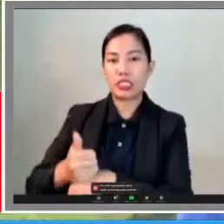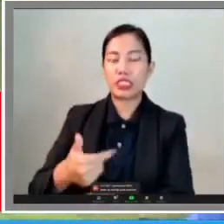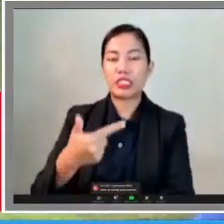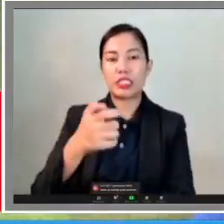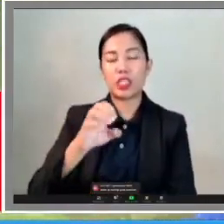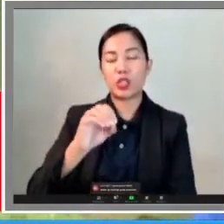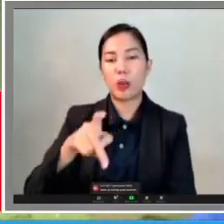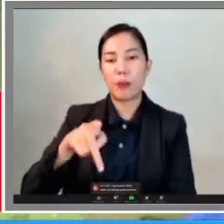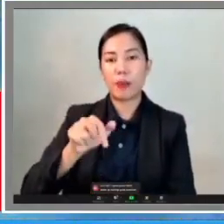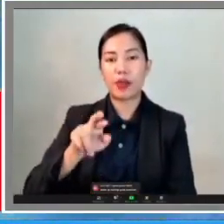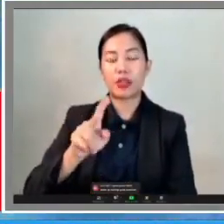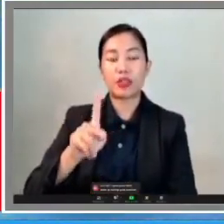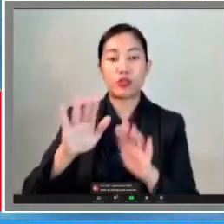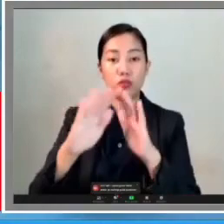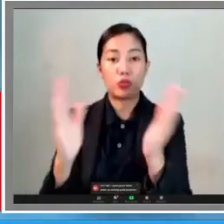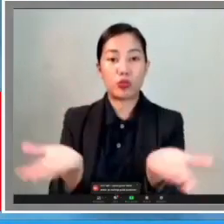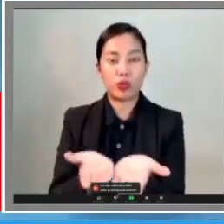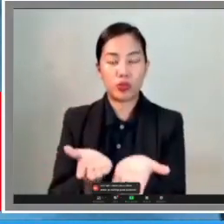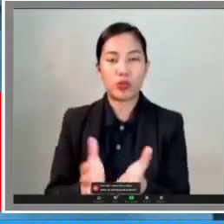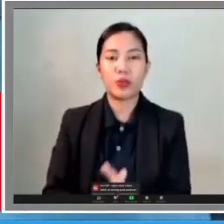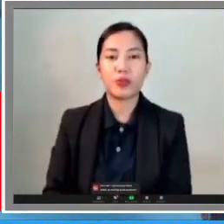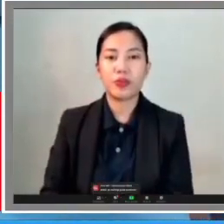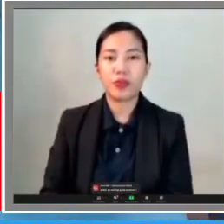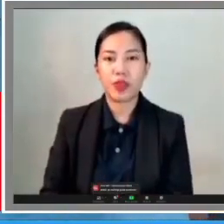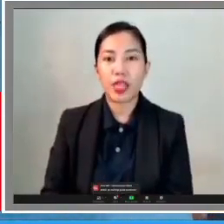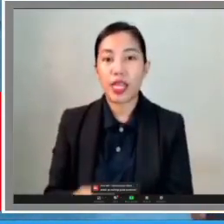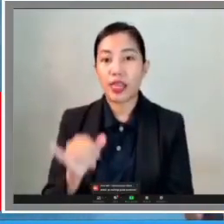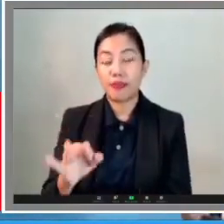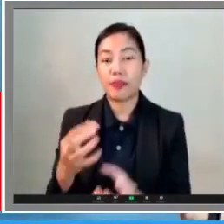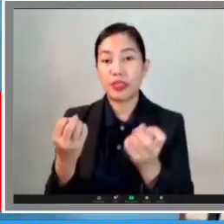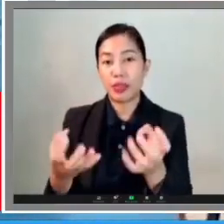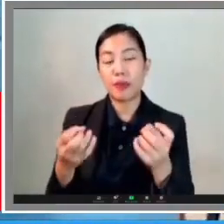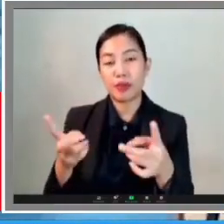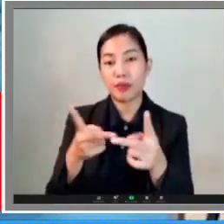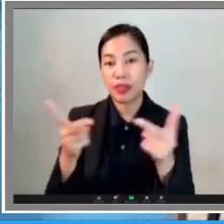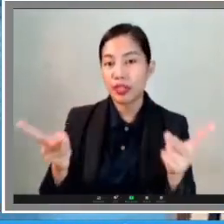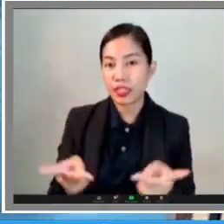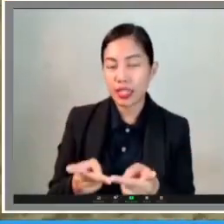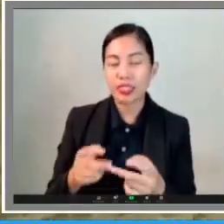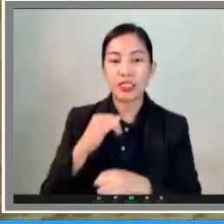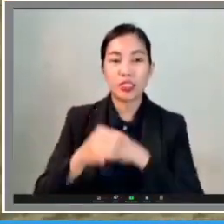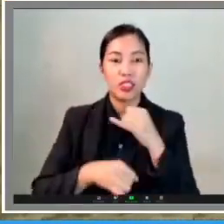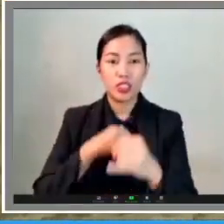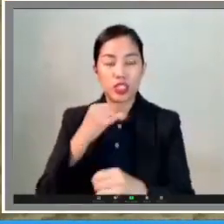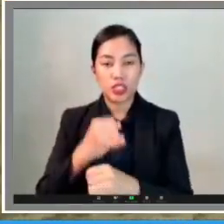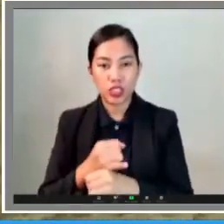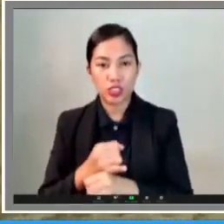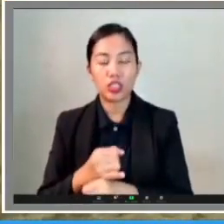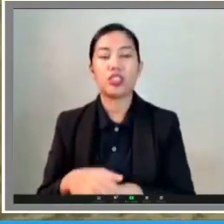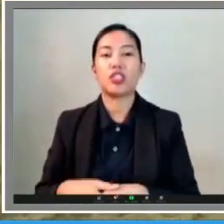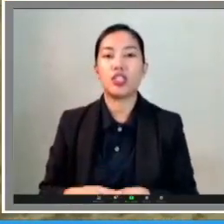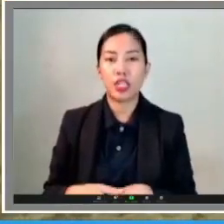na geopark ang isang lugar kung marami itong mga lokasyon na may international geological significance.